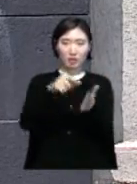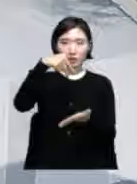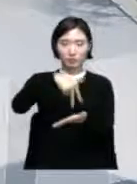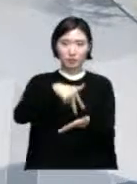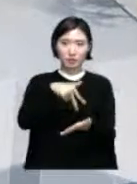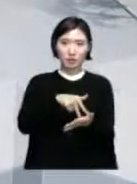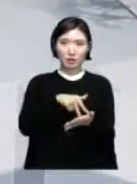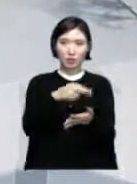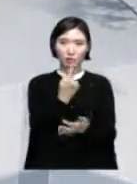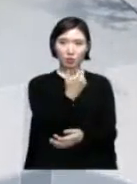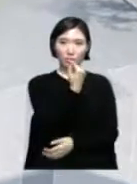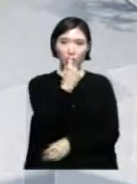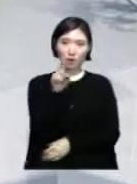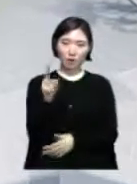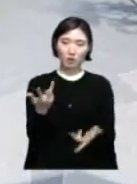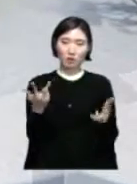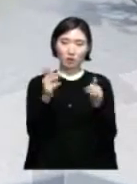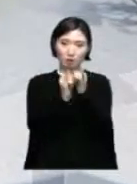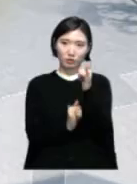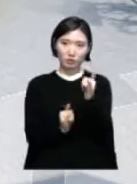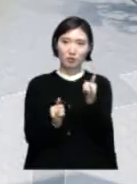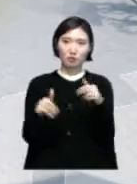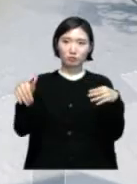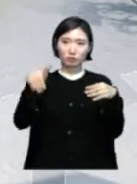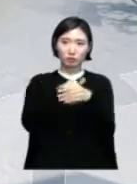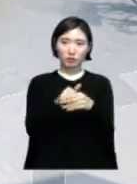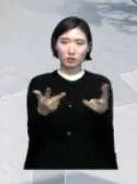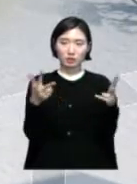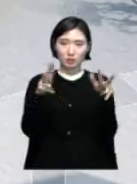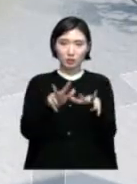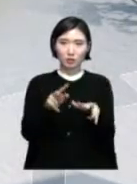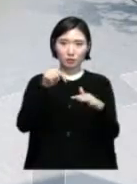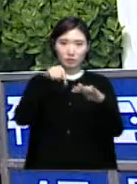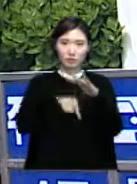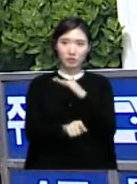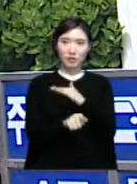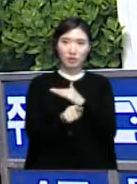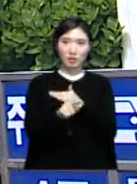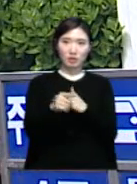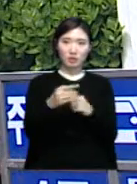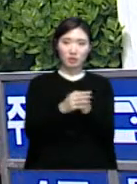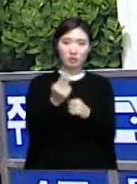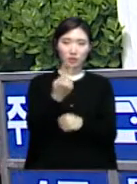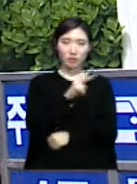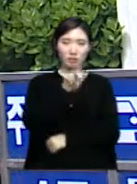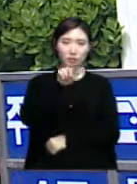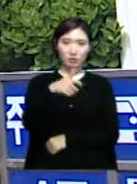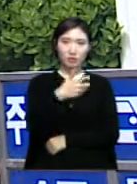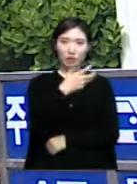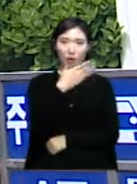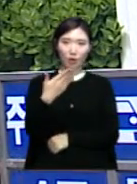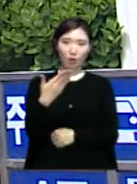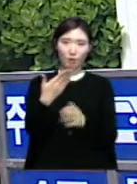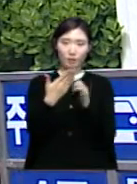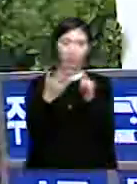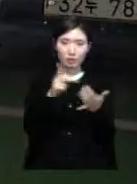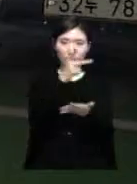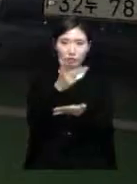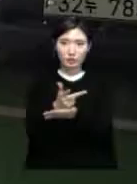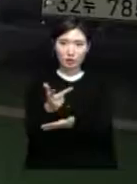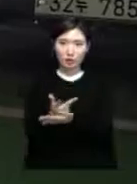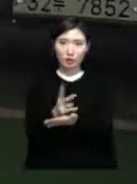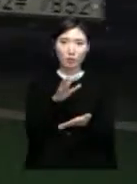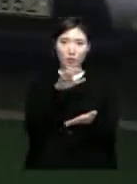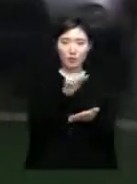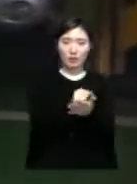중구의 동화동 역사문화공원 사업은 기존 공영주차장 부지 지하에 259면의 주차면을 확보하고